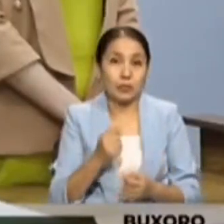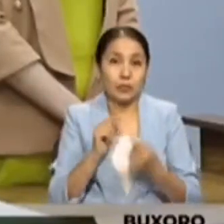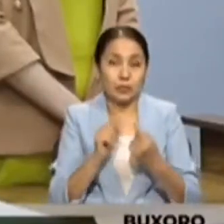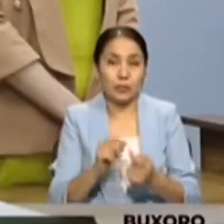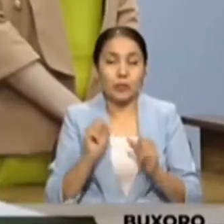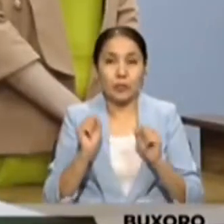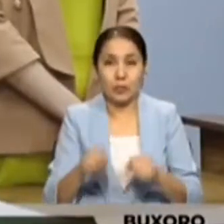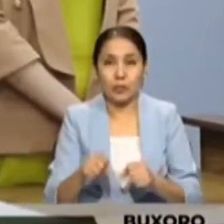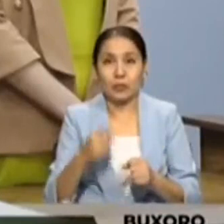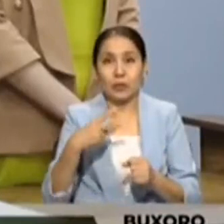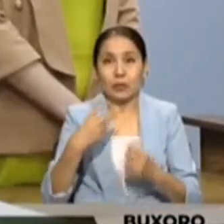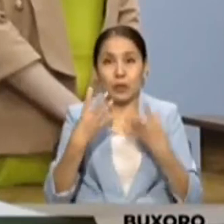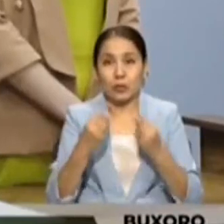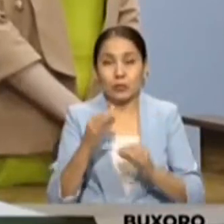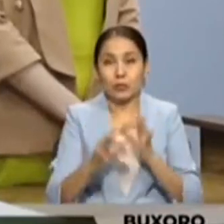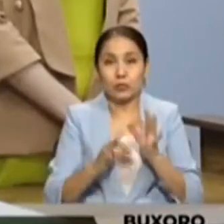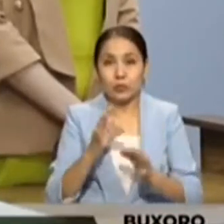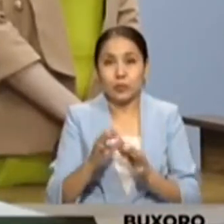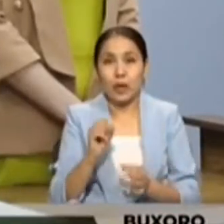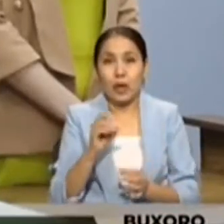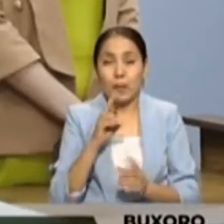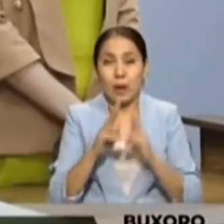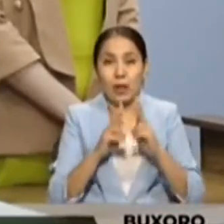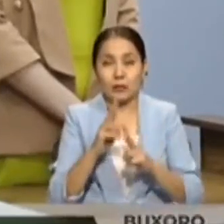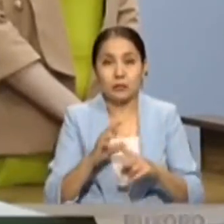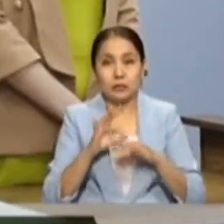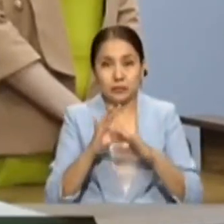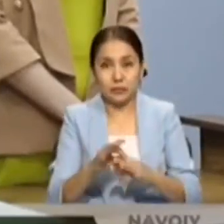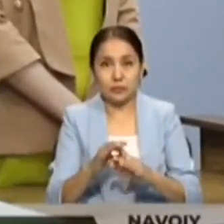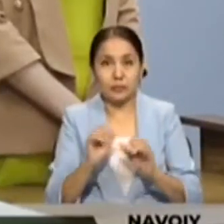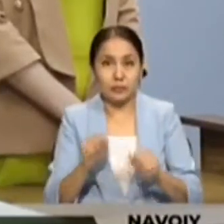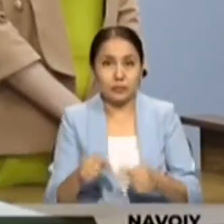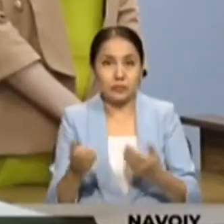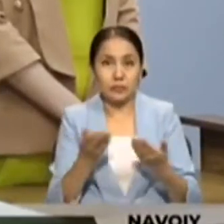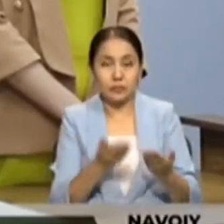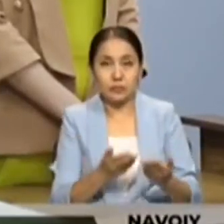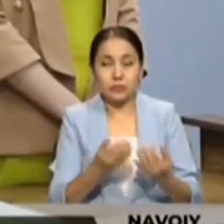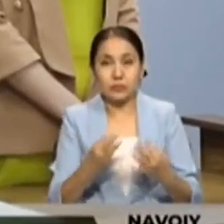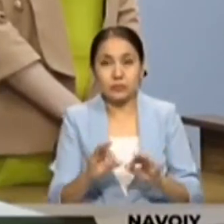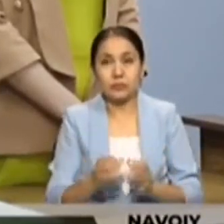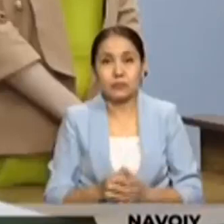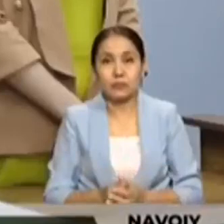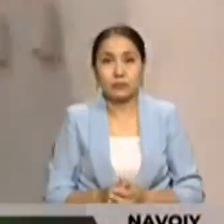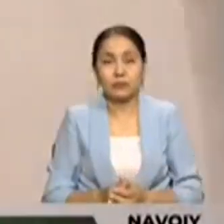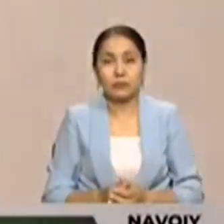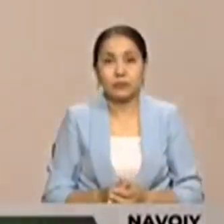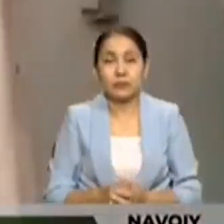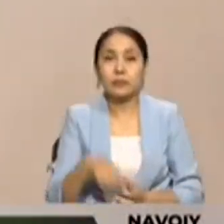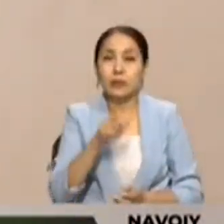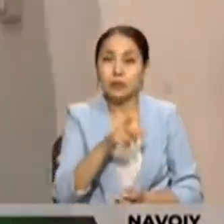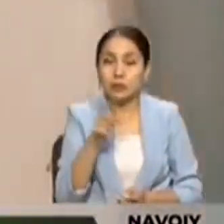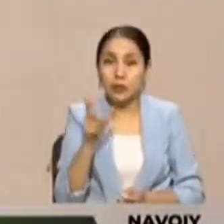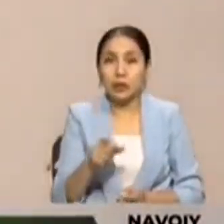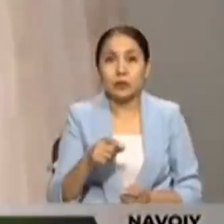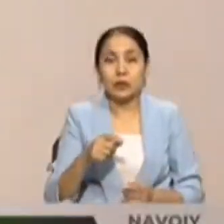e'lon qilingan kundan 20 sutka ichida apellyatsiya tartibida shikoyat qilishga prokurorga protest bildirishga insonlarga